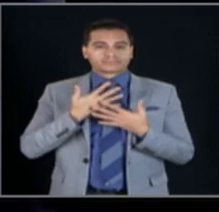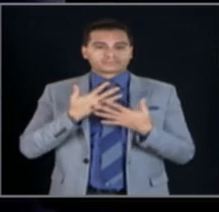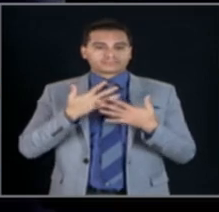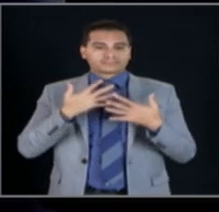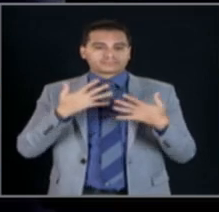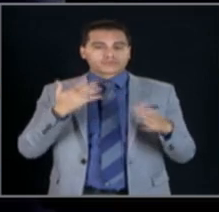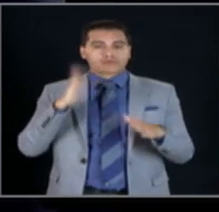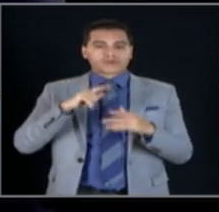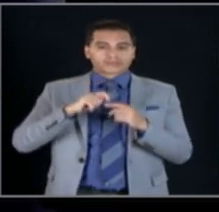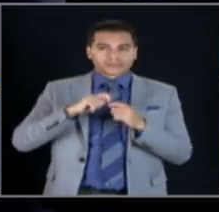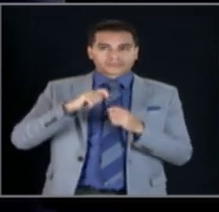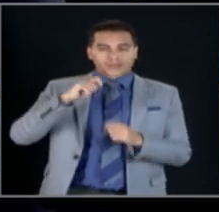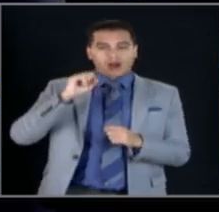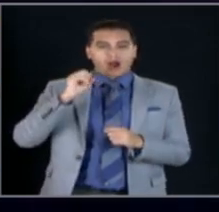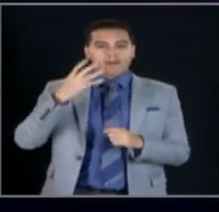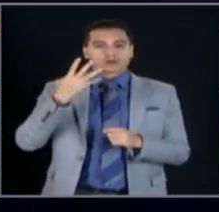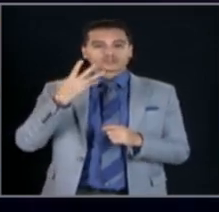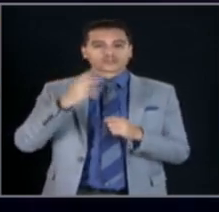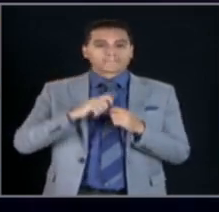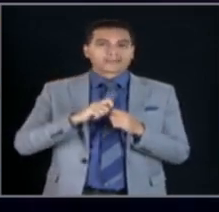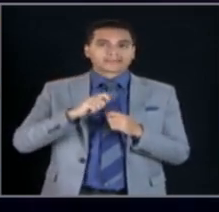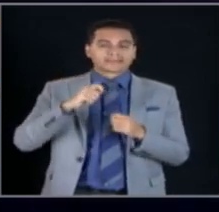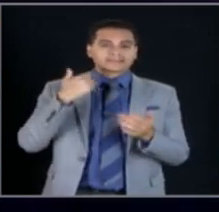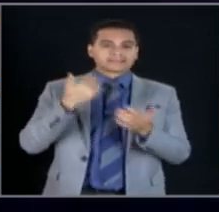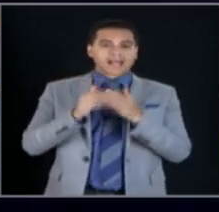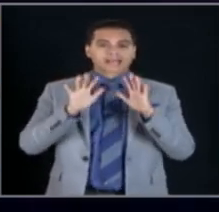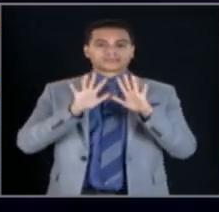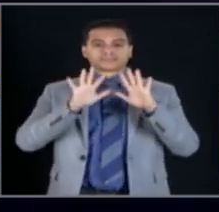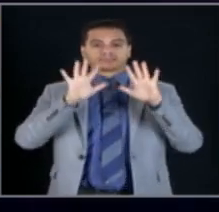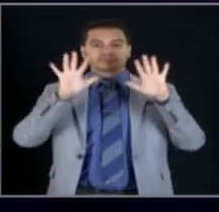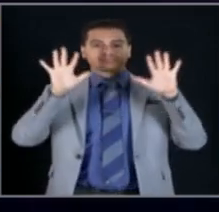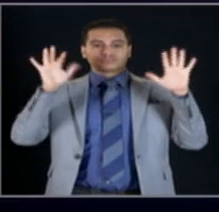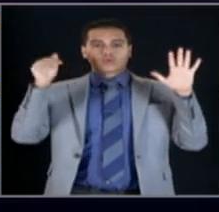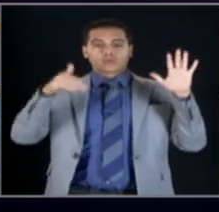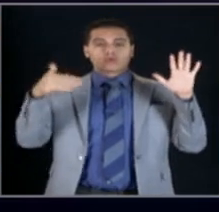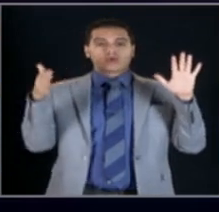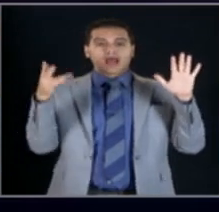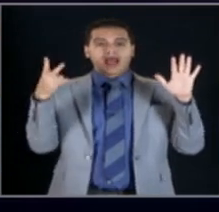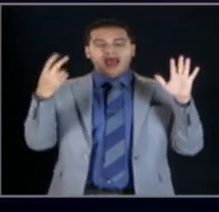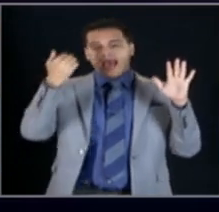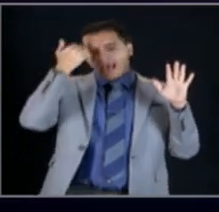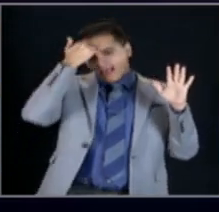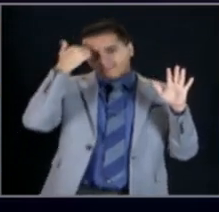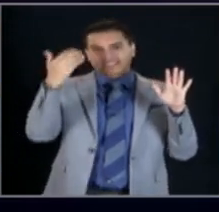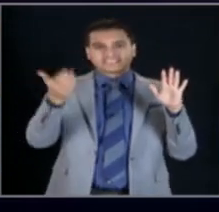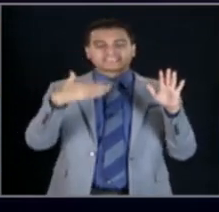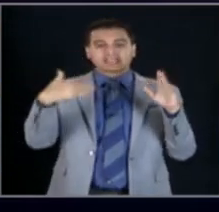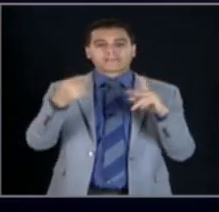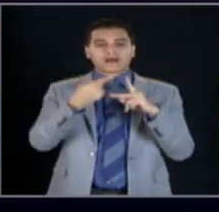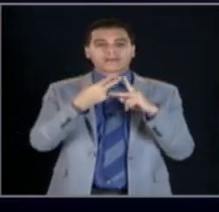ويصل ارتفاعه ال 14 متر في اكتر من 2000 سمكه